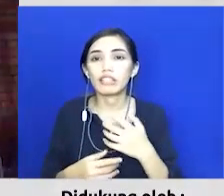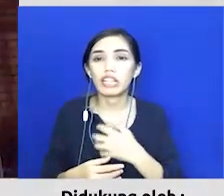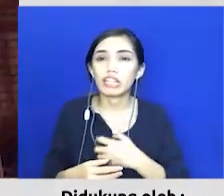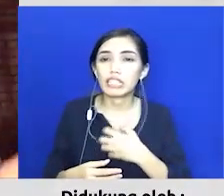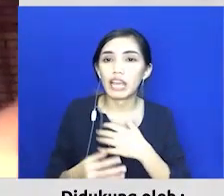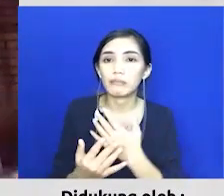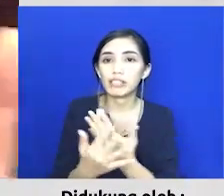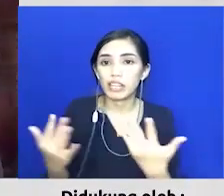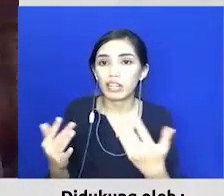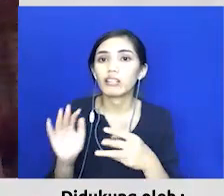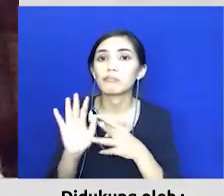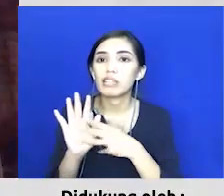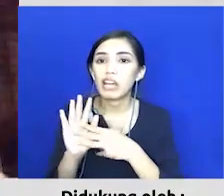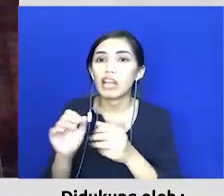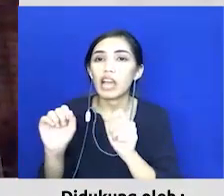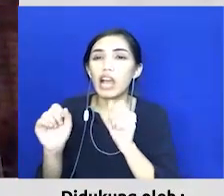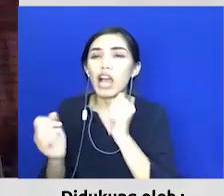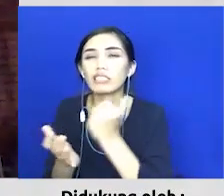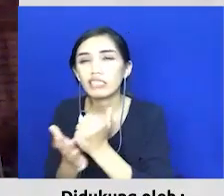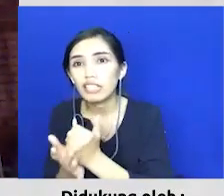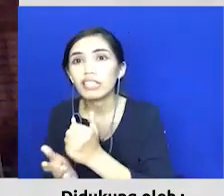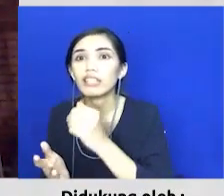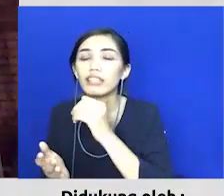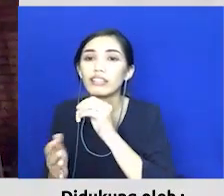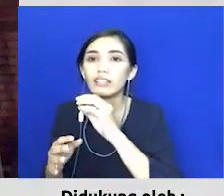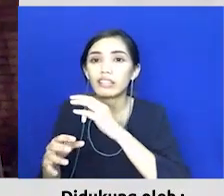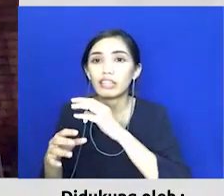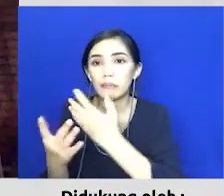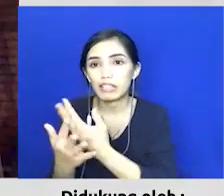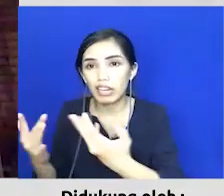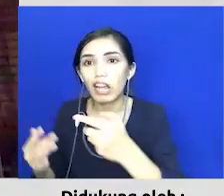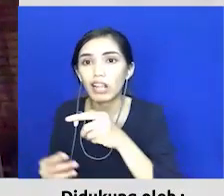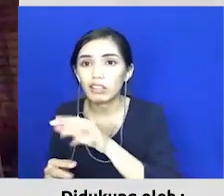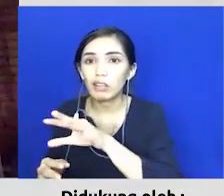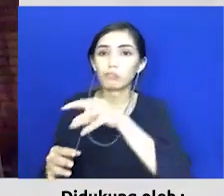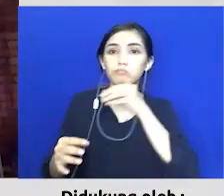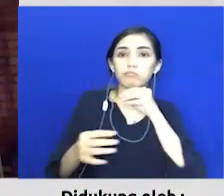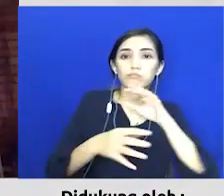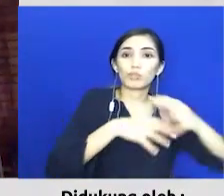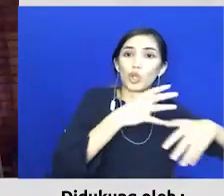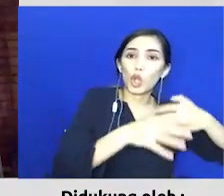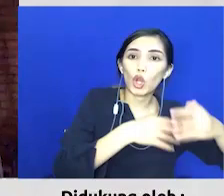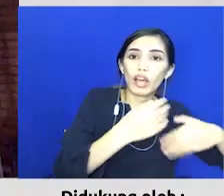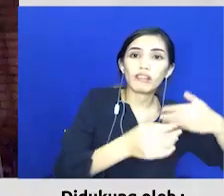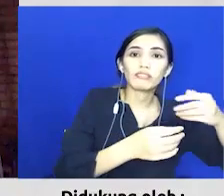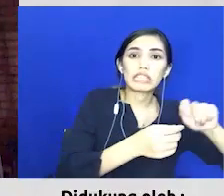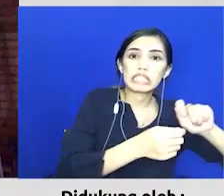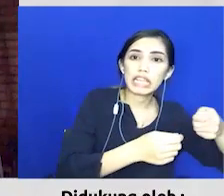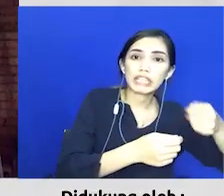film gitu. Tapi pada saat yang sama, ya ini menyentuh pertanyaan atau komentar saya yang terakhir.